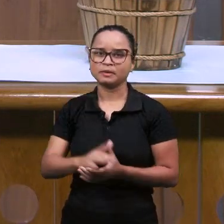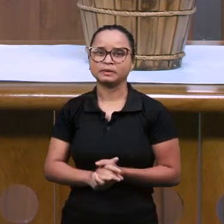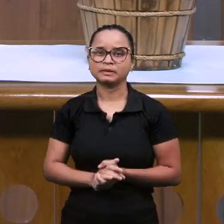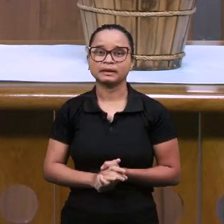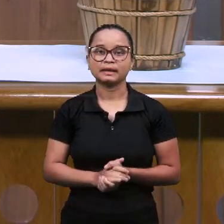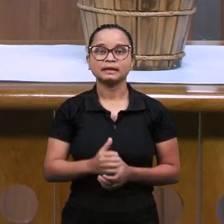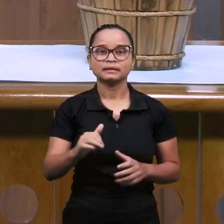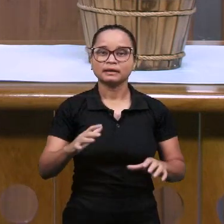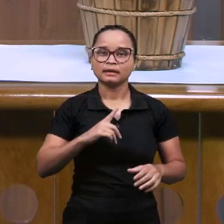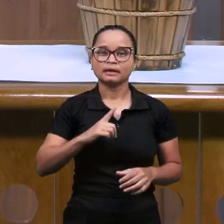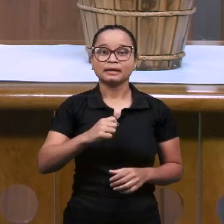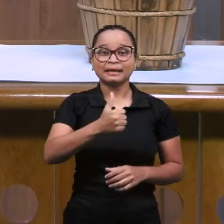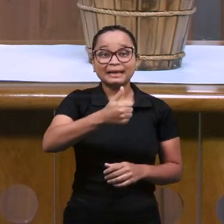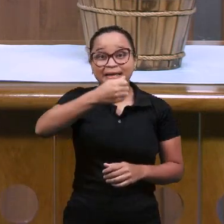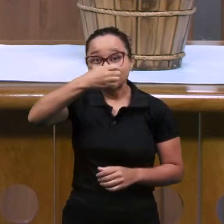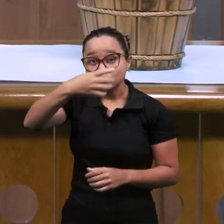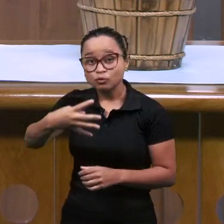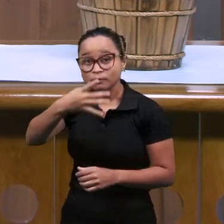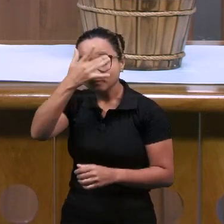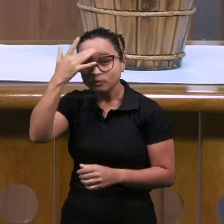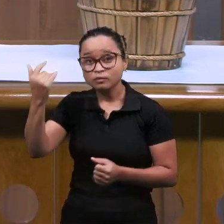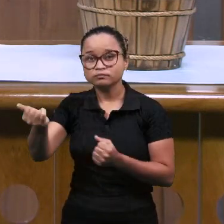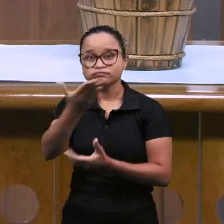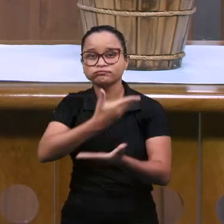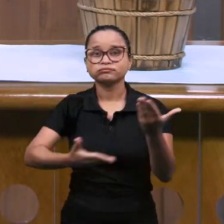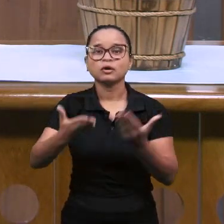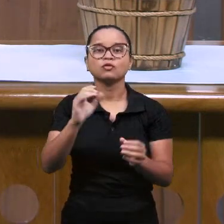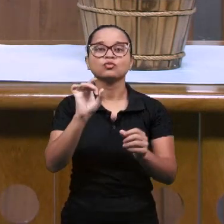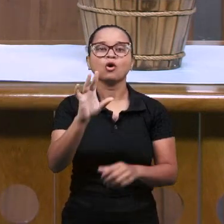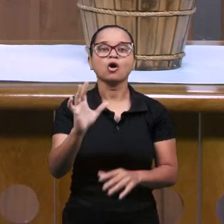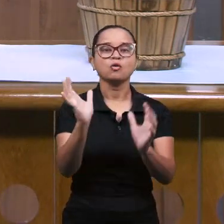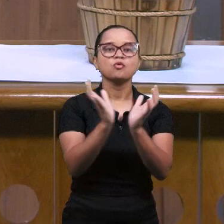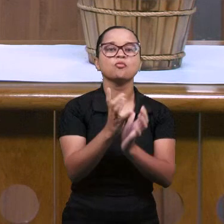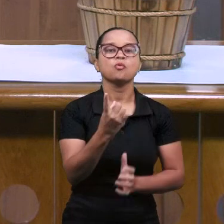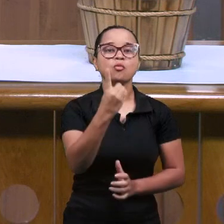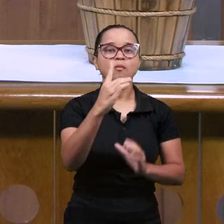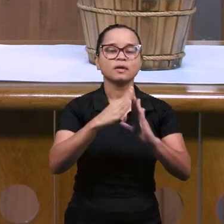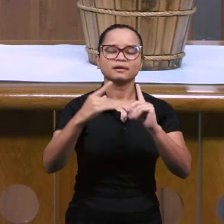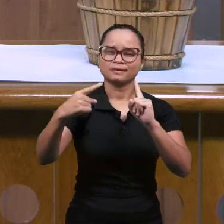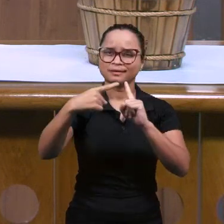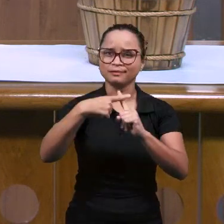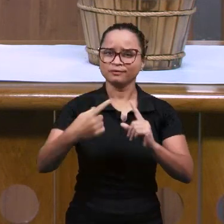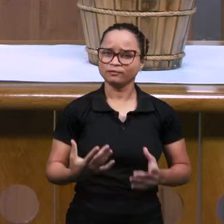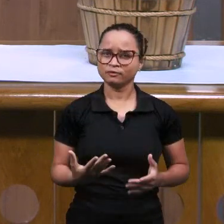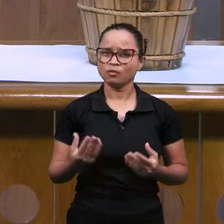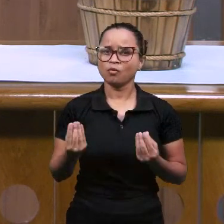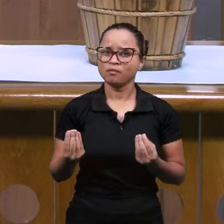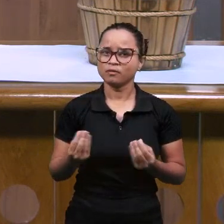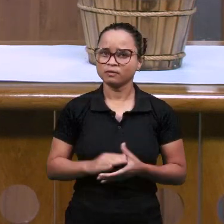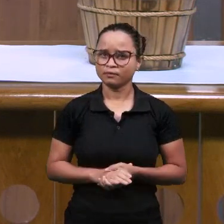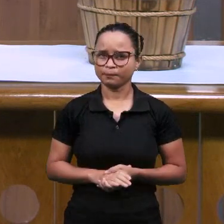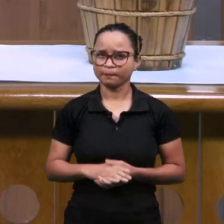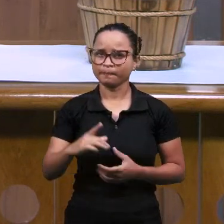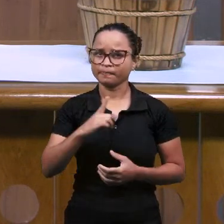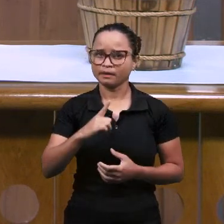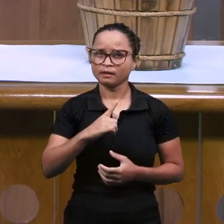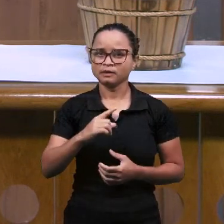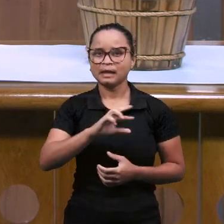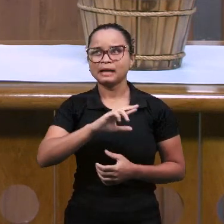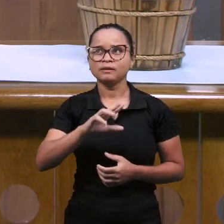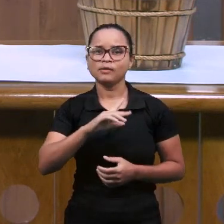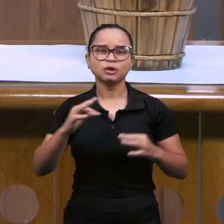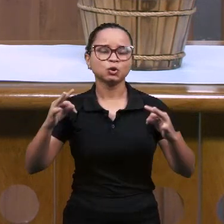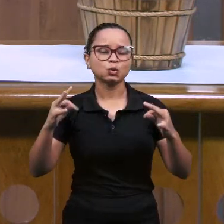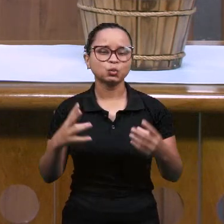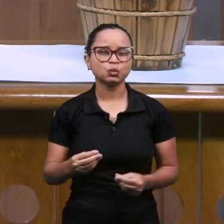qui donnent leur participation juste de ce groupe. Donc, ce n'est pas possible apporter. Et le